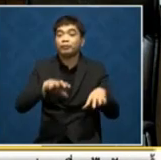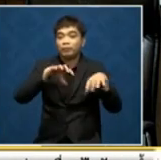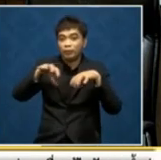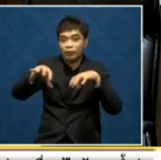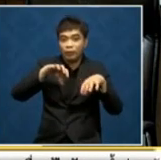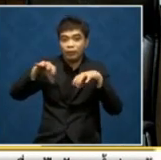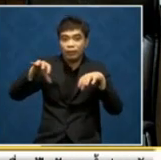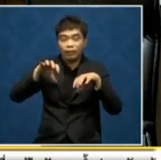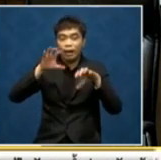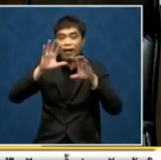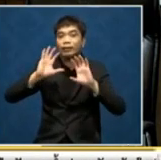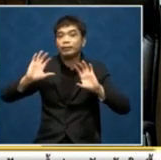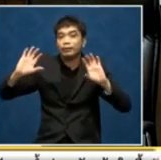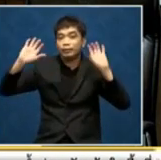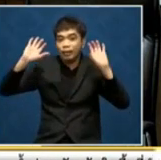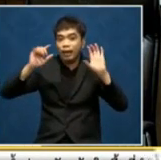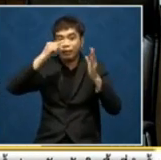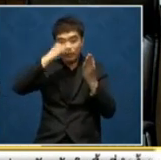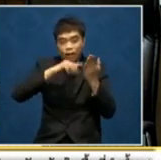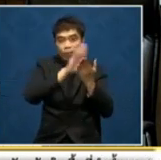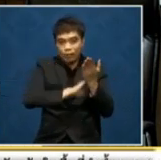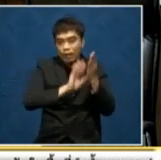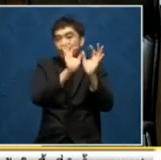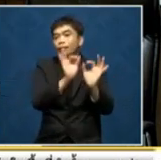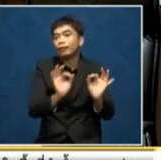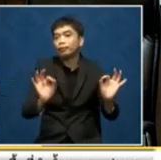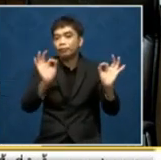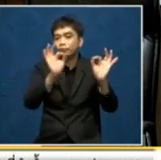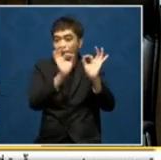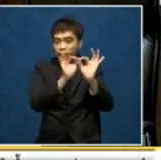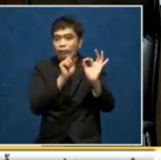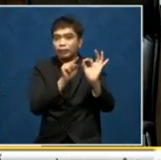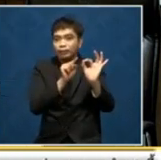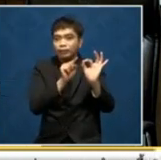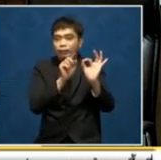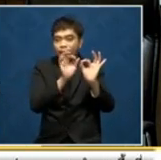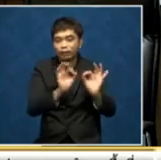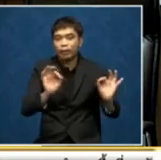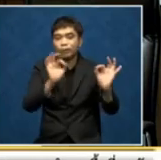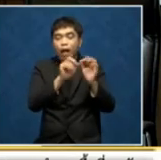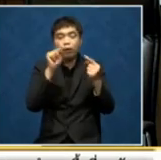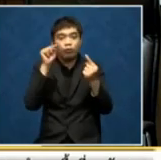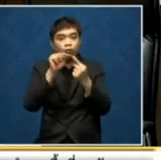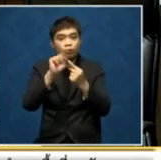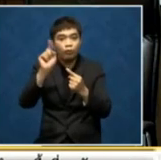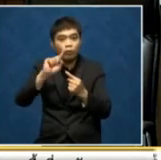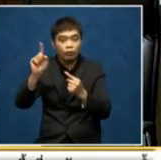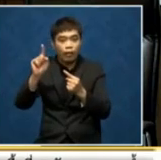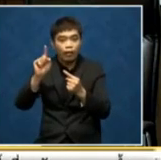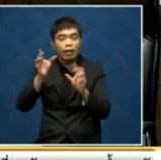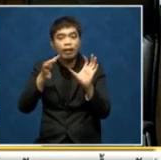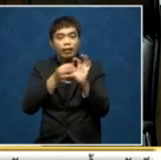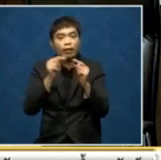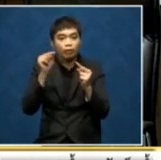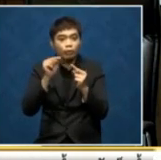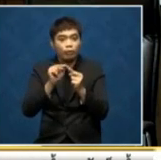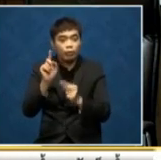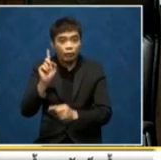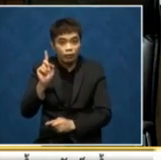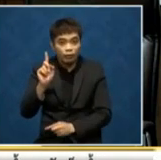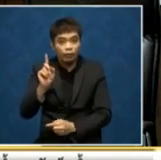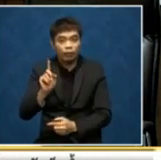แผ่นดินอันนี้เป็นส่วนที่สำคัญนะครับโดยเฉพาะอย่างยิ่งอ่าในส่วนของการที่จะเดินต่อในเรื่องของ Smart overmenนะครับอ่าเพราะฉะนั้น